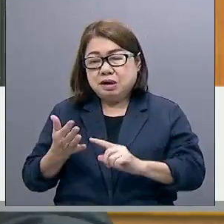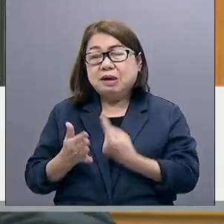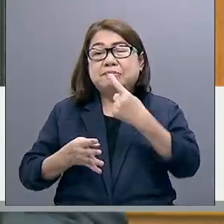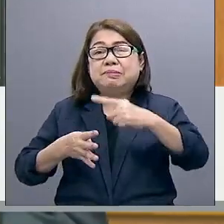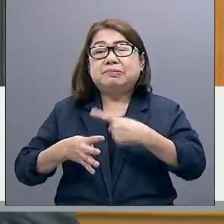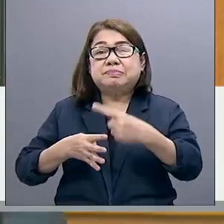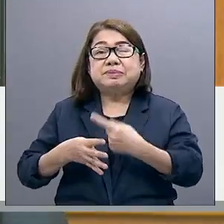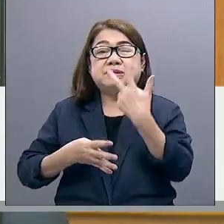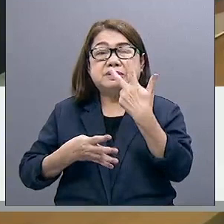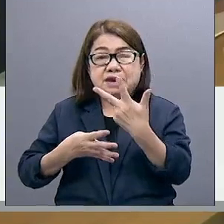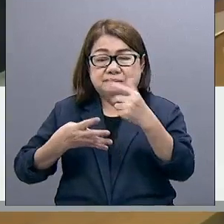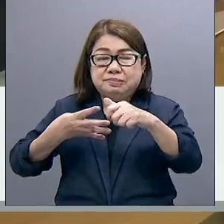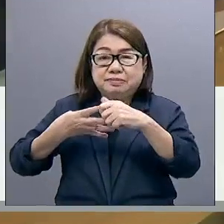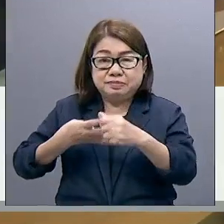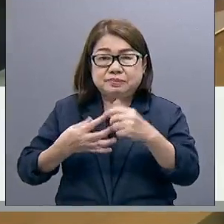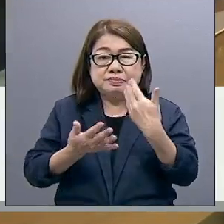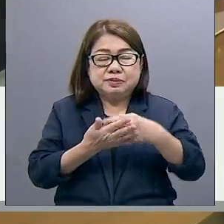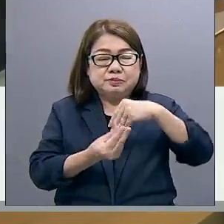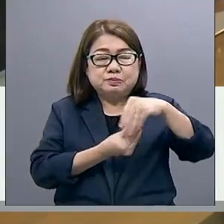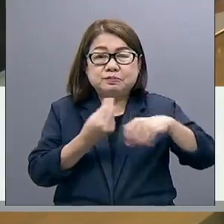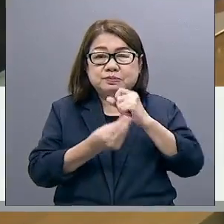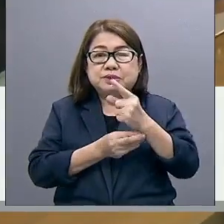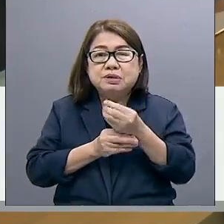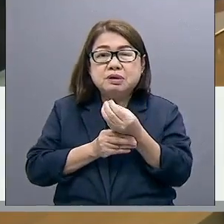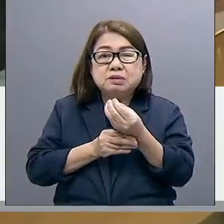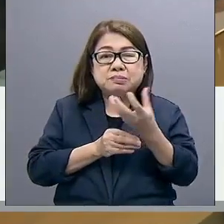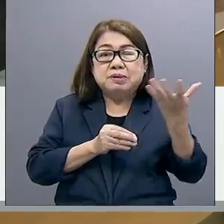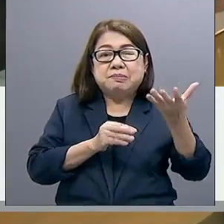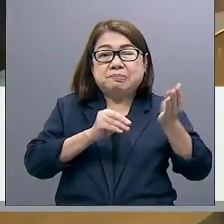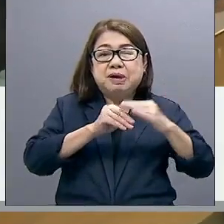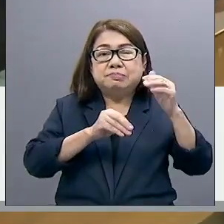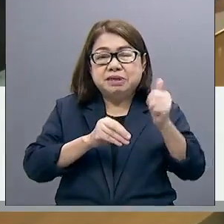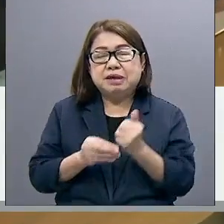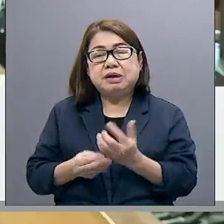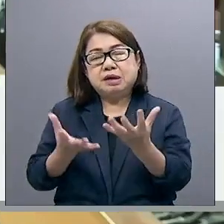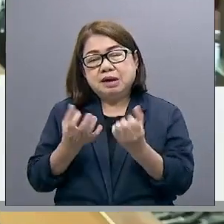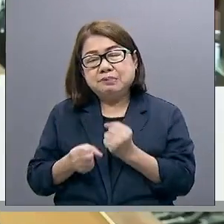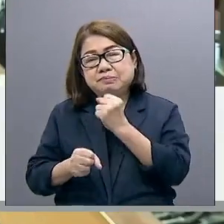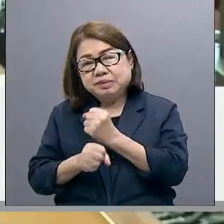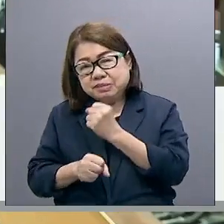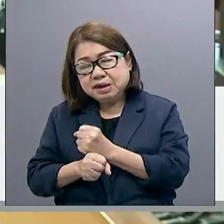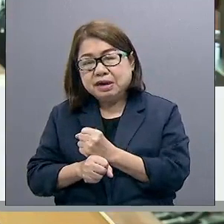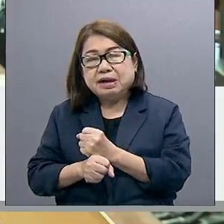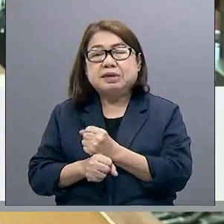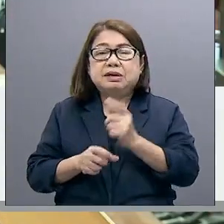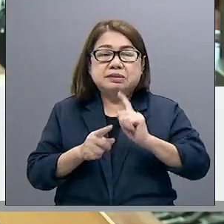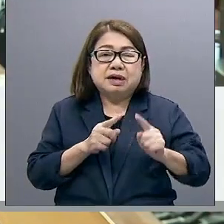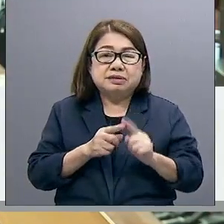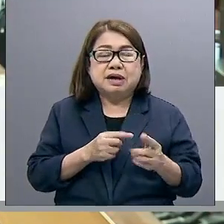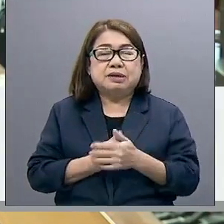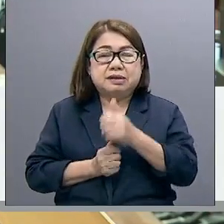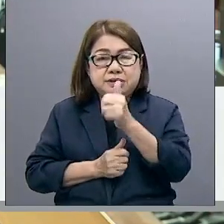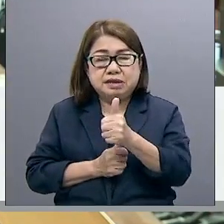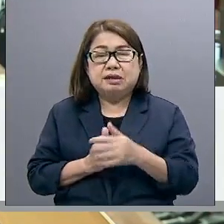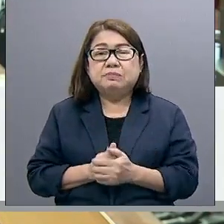ปีพบว่าเศรษฐกิจไทยขยายตัวค่ะส่งผลให้การจ้างงานทั้งในและนอกภาคเกษตรกรรมปรับตัวดีขึ้น